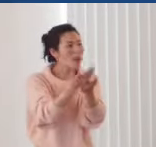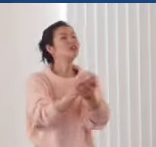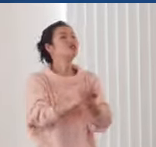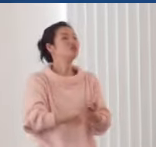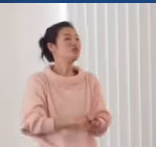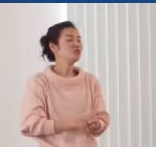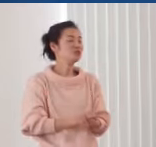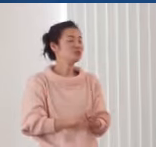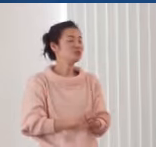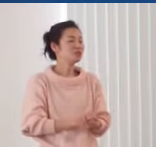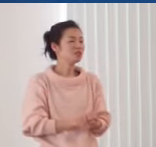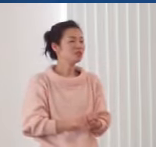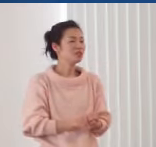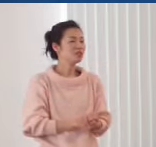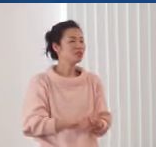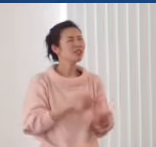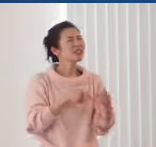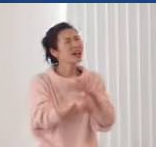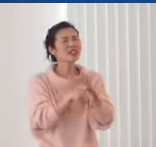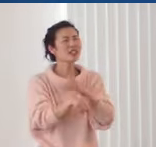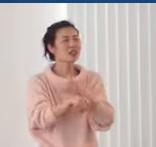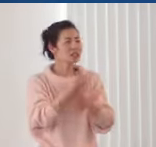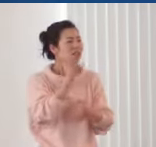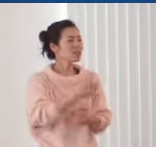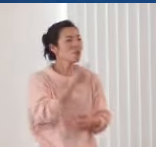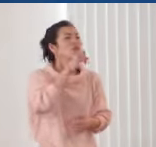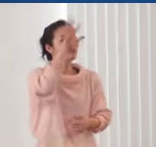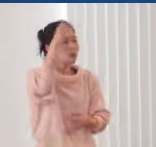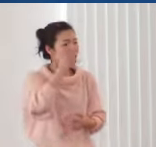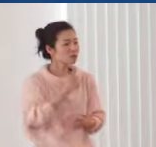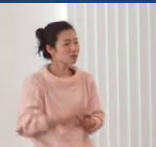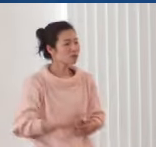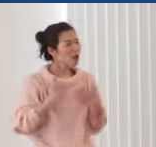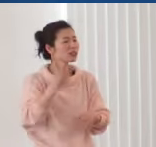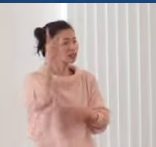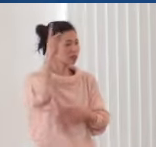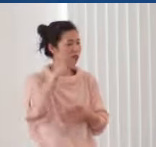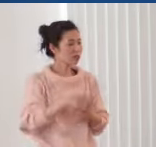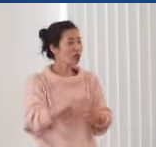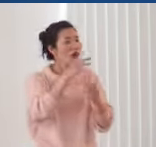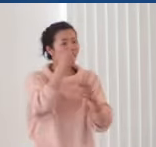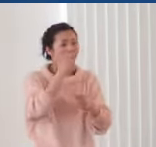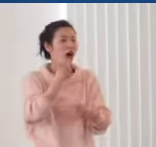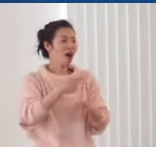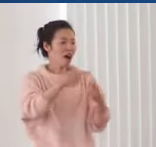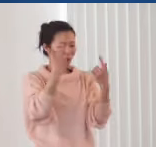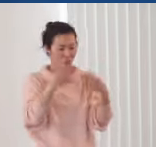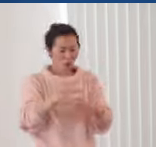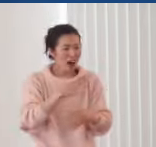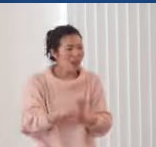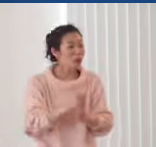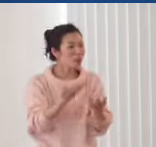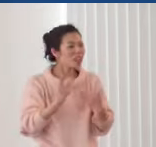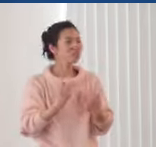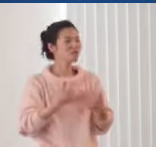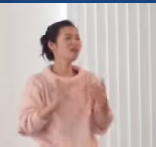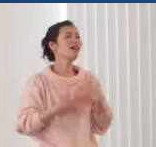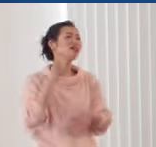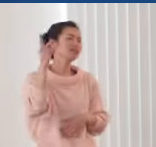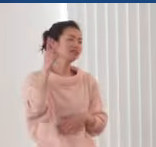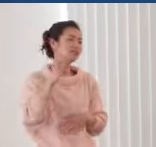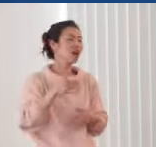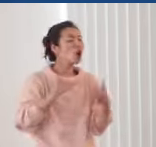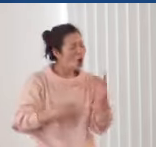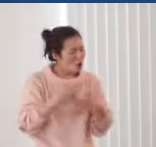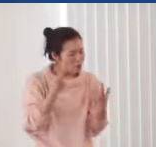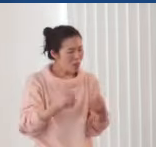なんで神様はこうなんですか、このタイミングなんですか、違うじゃないですかと神様に不満を言うのは、これは神を恐れ